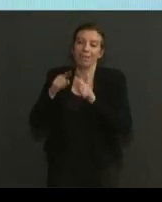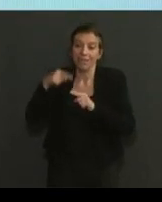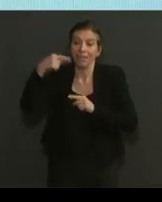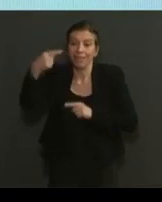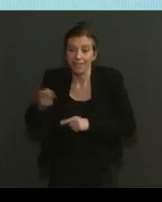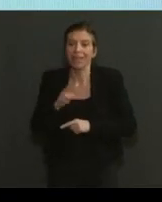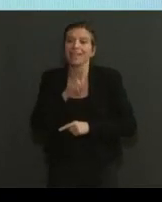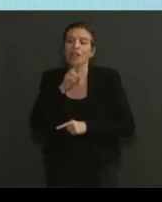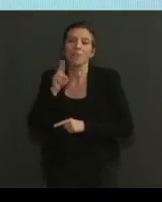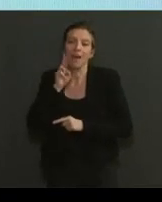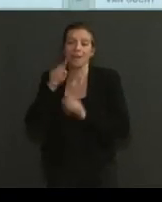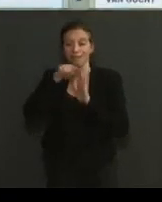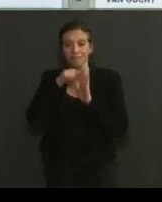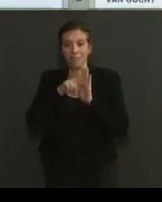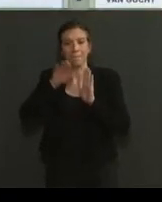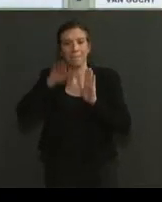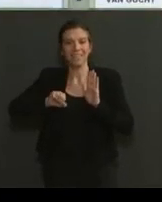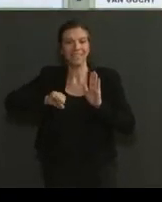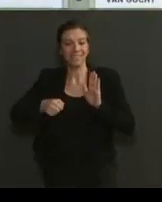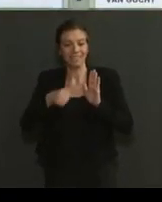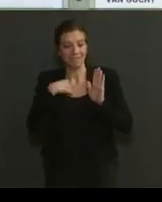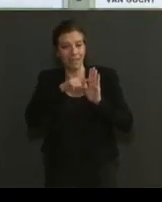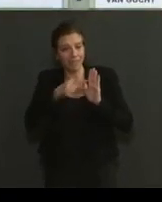De afgelopen week werden er gemiddeld